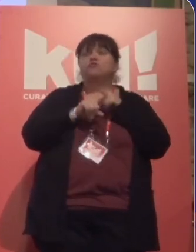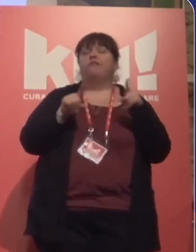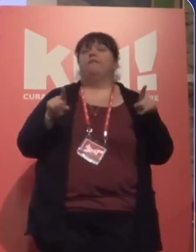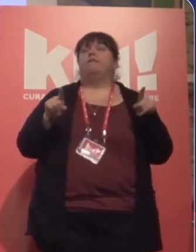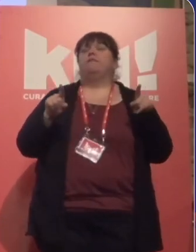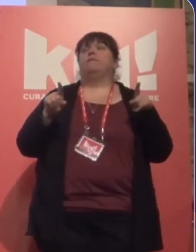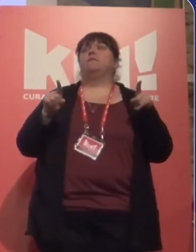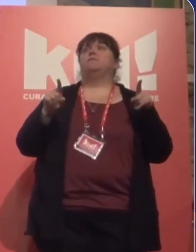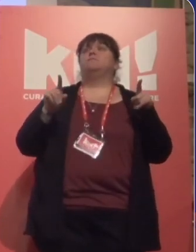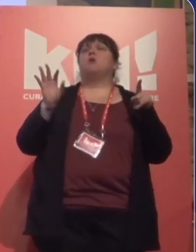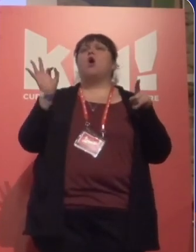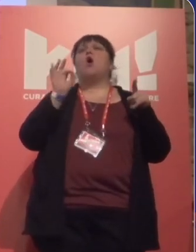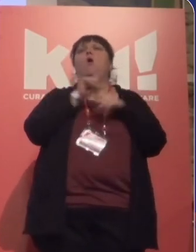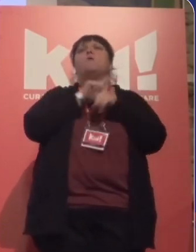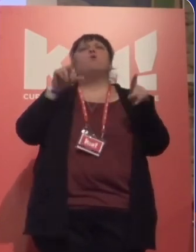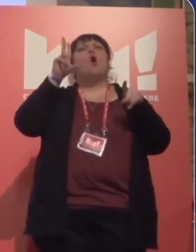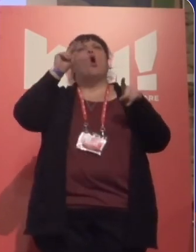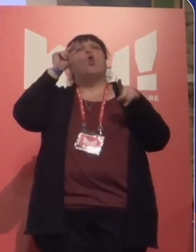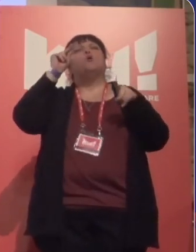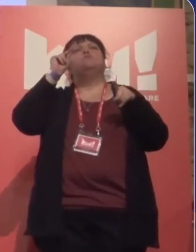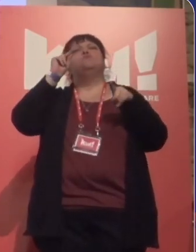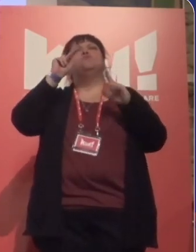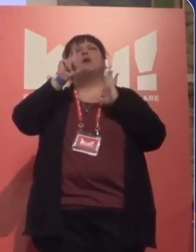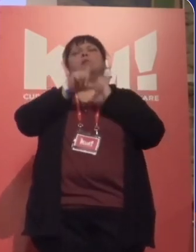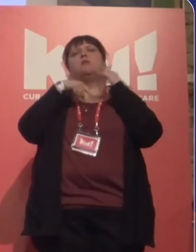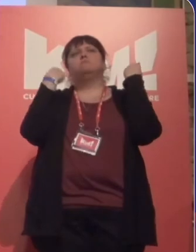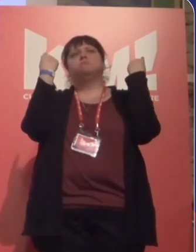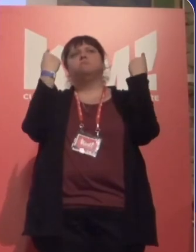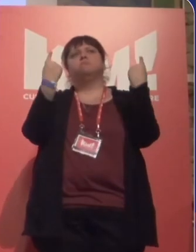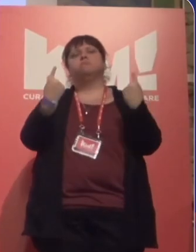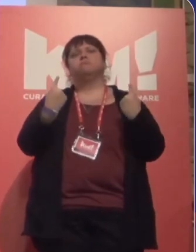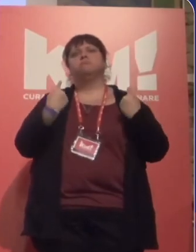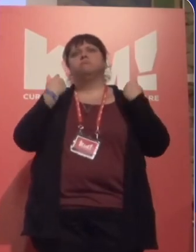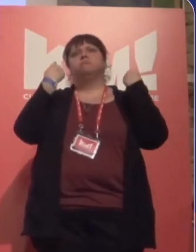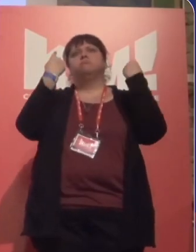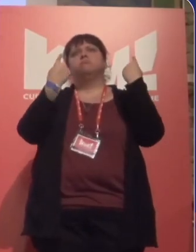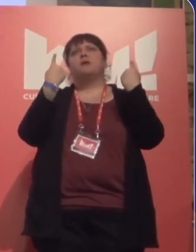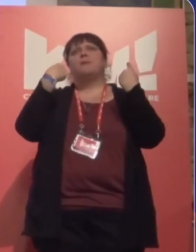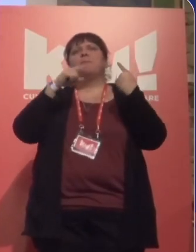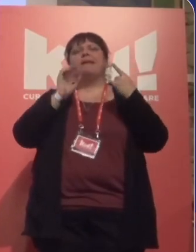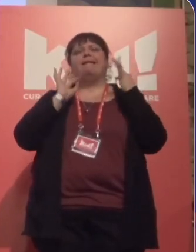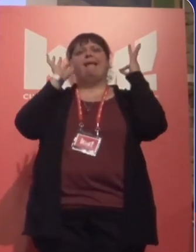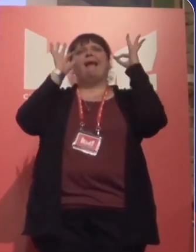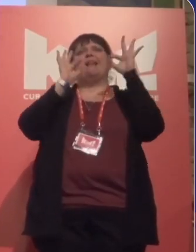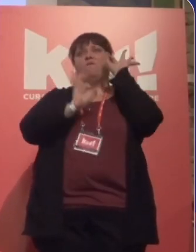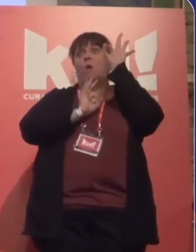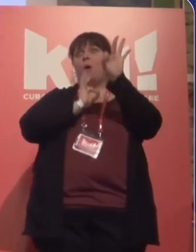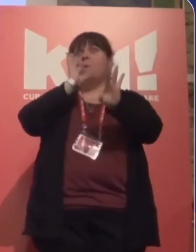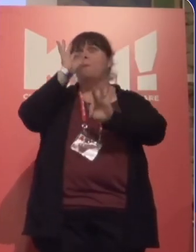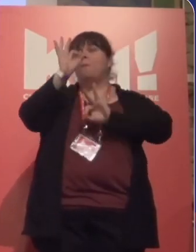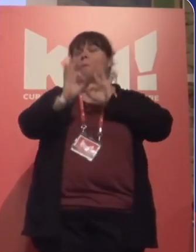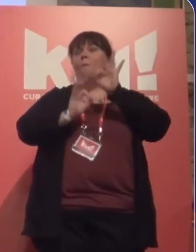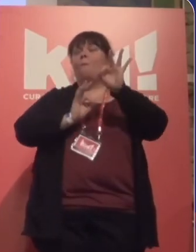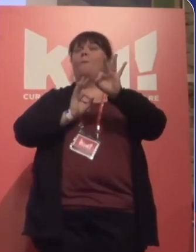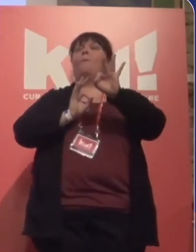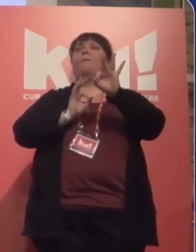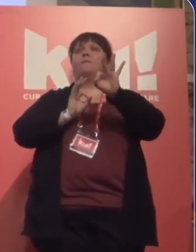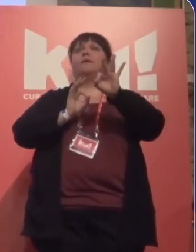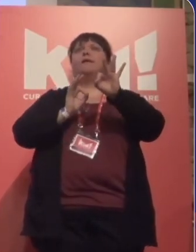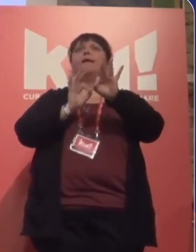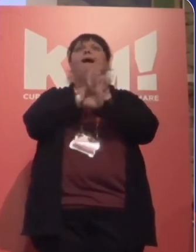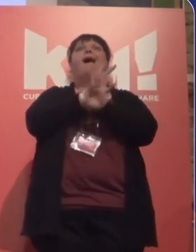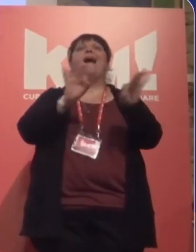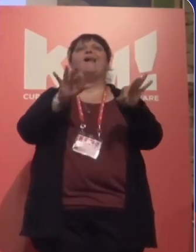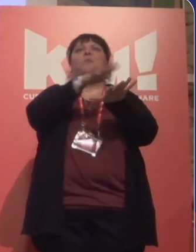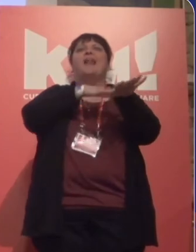presente i tempi d'attesa per l'accesso alla cura che alcuni ambiti del welfare determinano in un paese